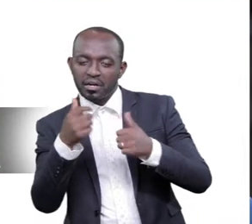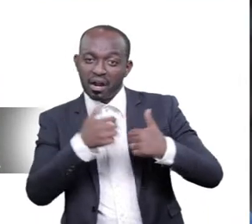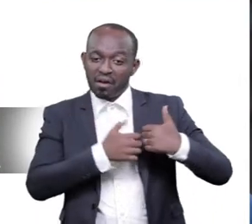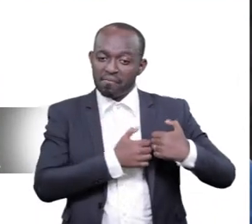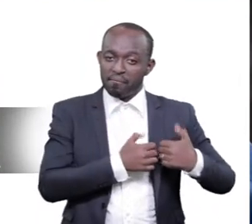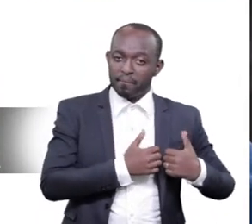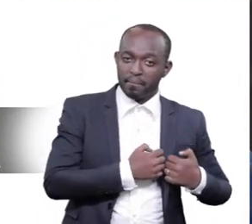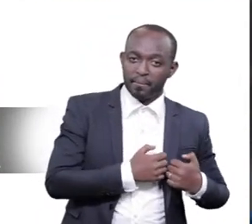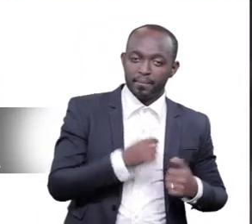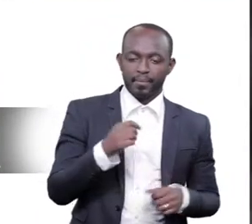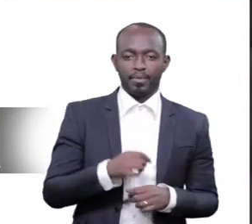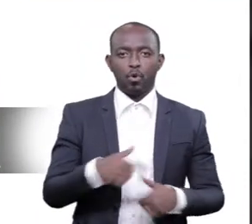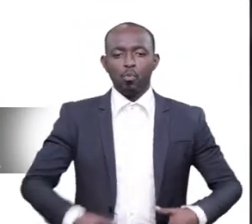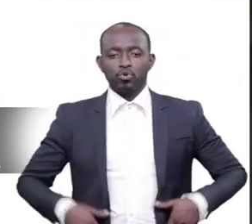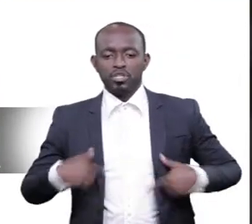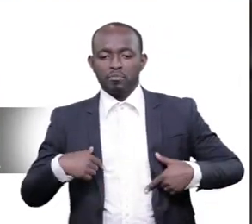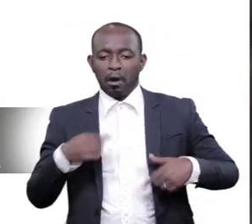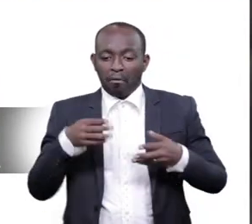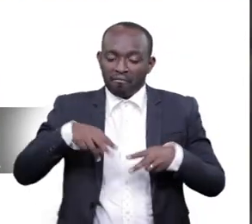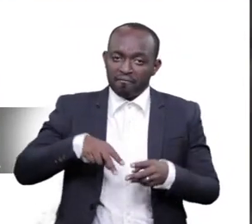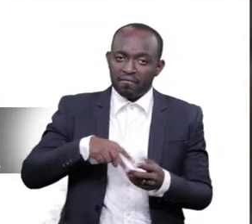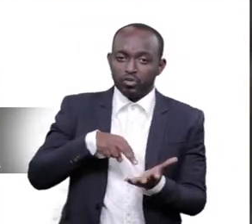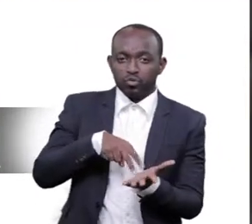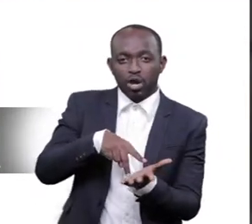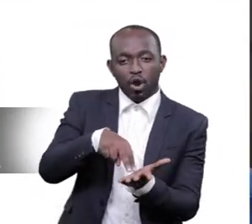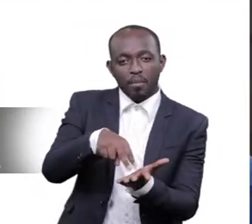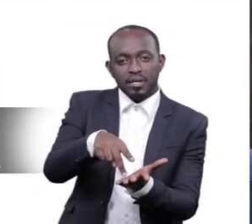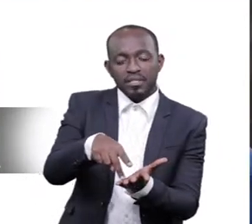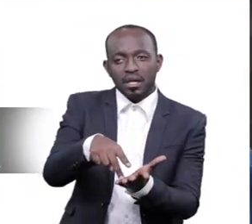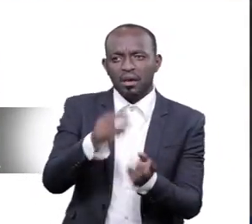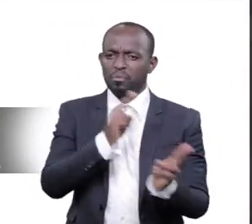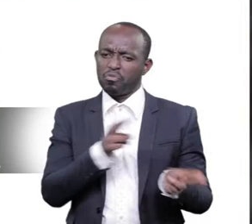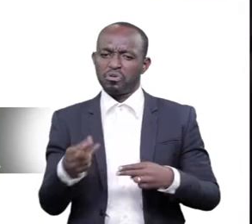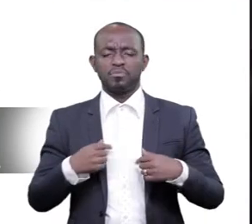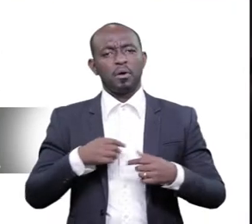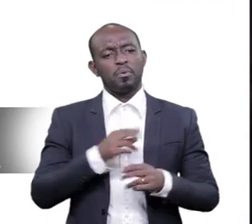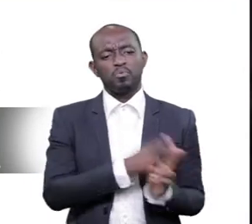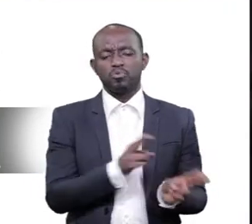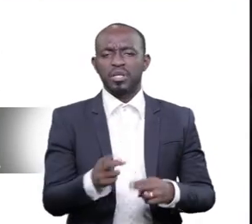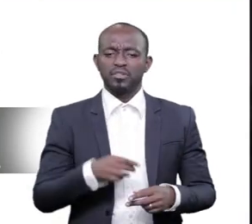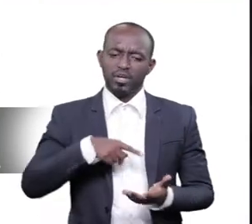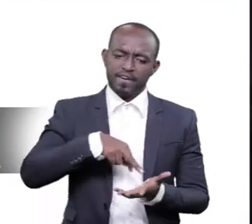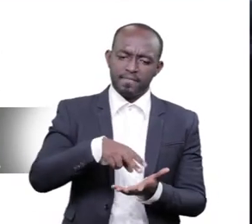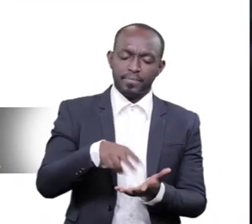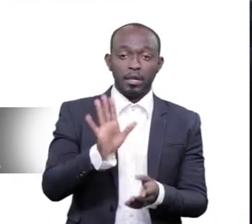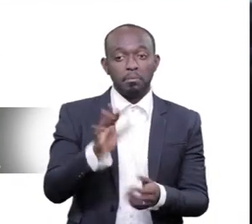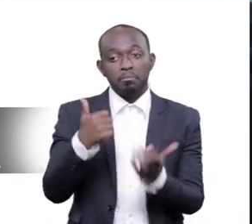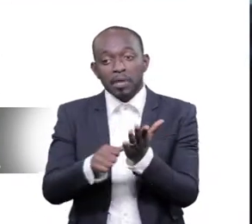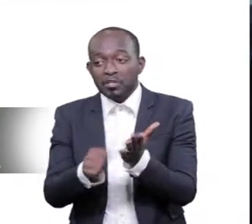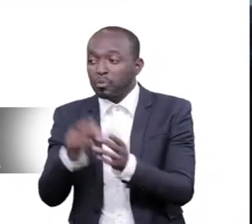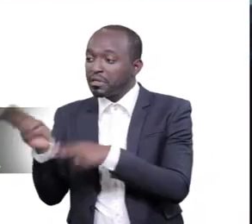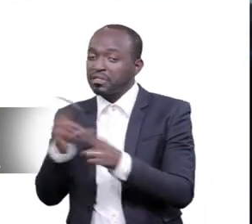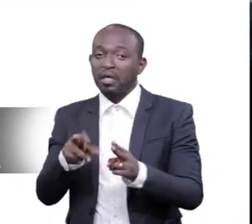mbona ubuzima mbaye tubayemo ari nk'ubw'abandi babaye ari ibibazo duhura nabyo nabo nibyo bahura